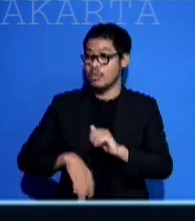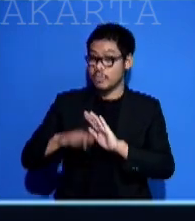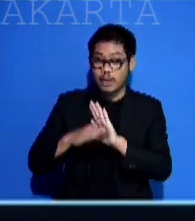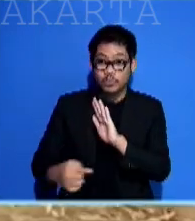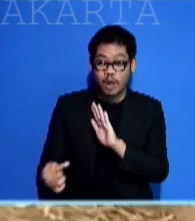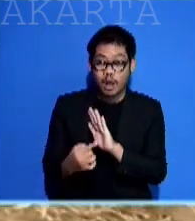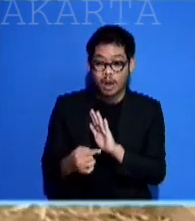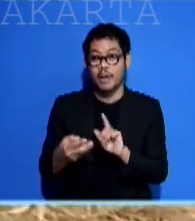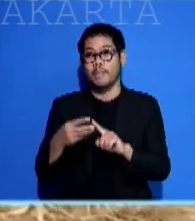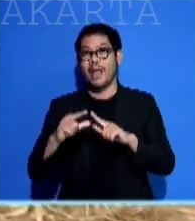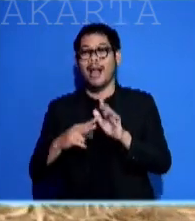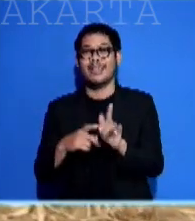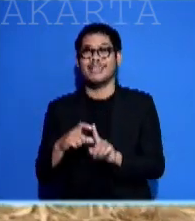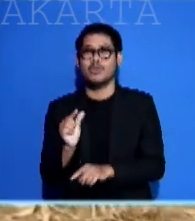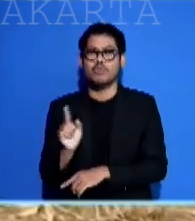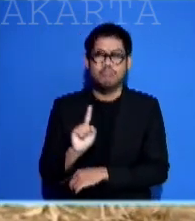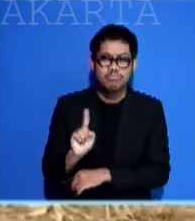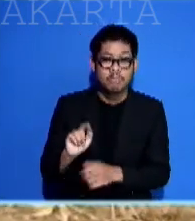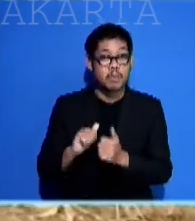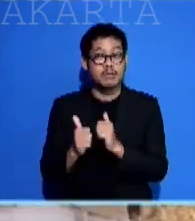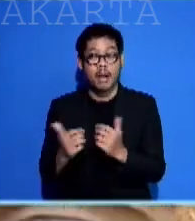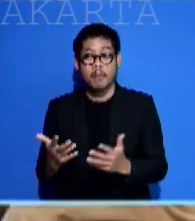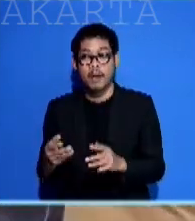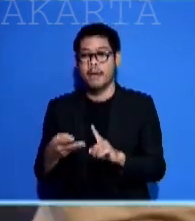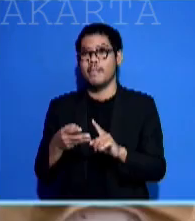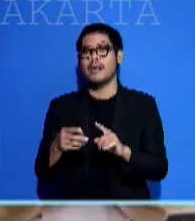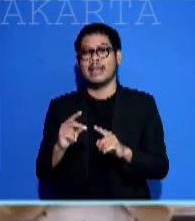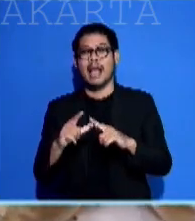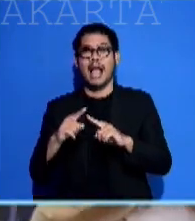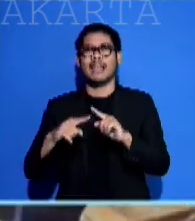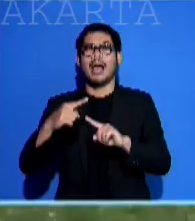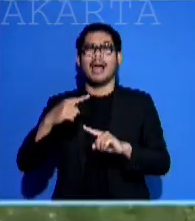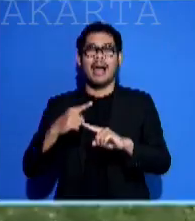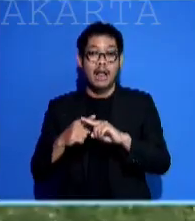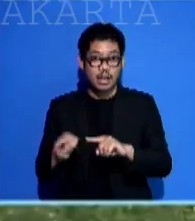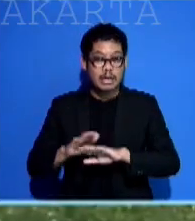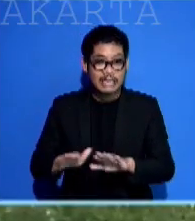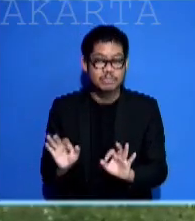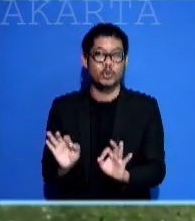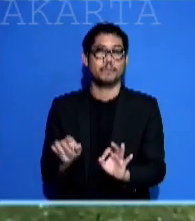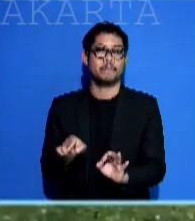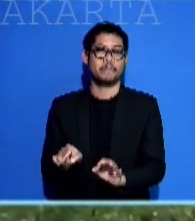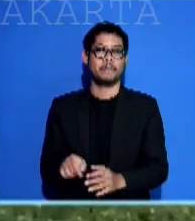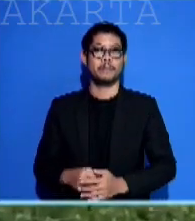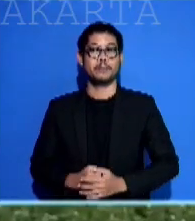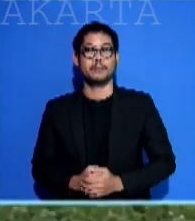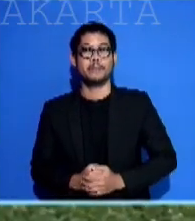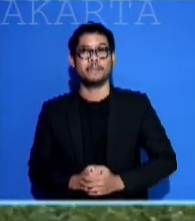berandu sehingga kasus antraks yang sering terjadi di Kabupaten Gunung Kidul dapat dihilangkan dari Gunung Kidul adity Putra Tama